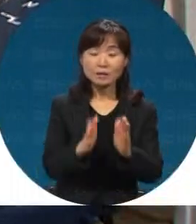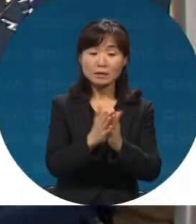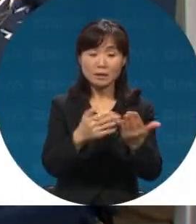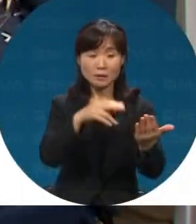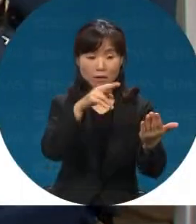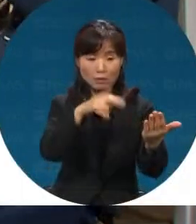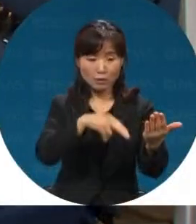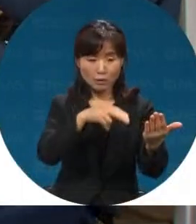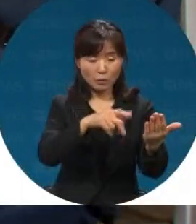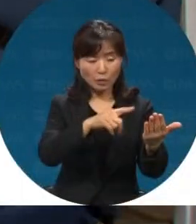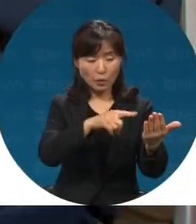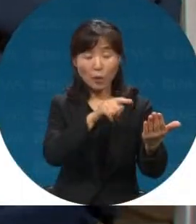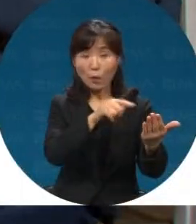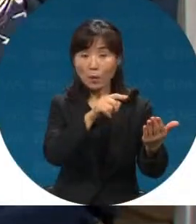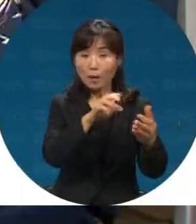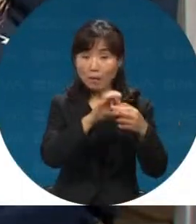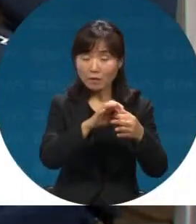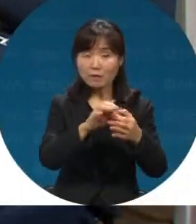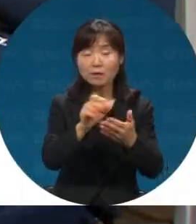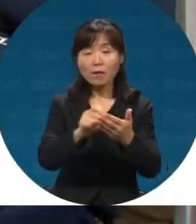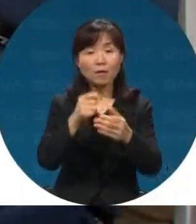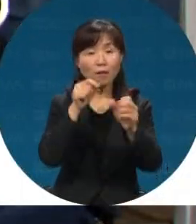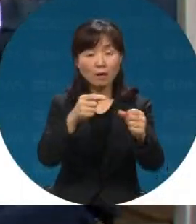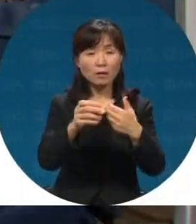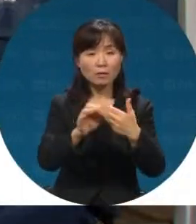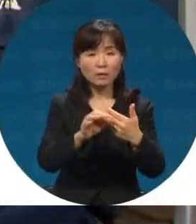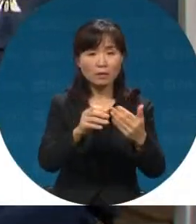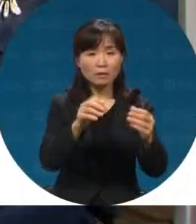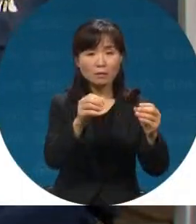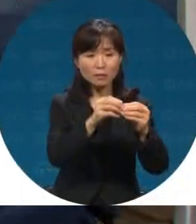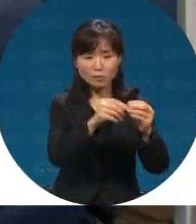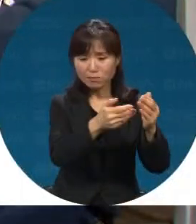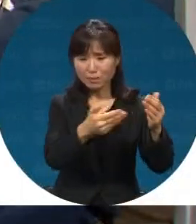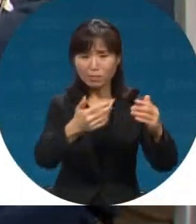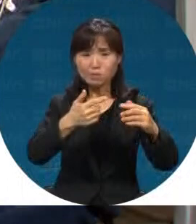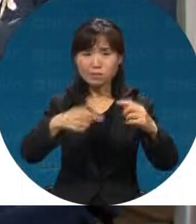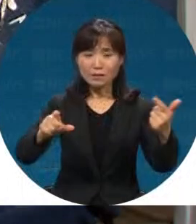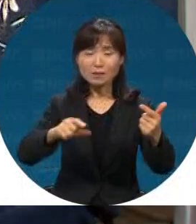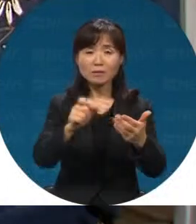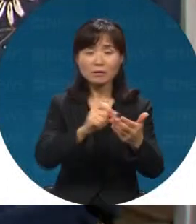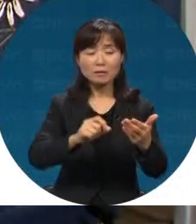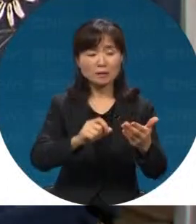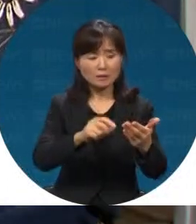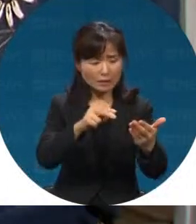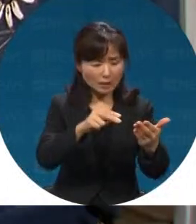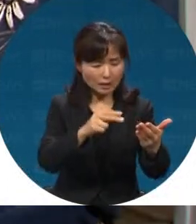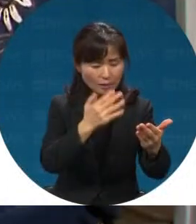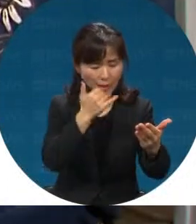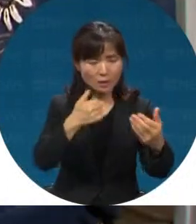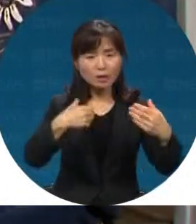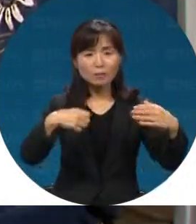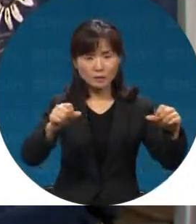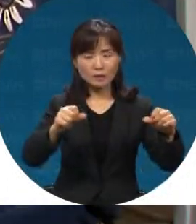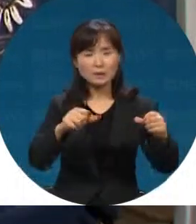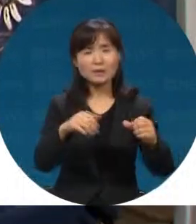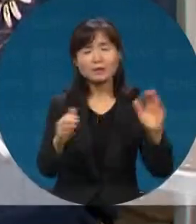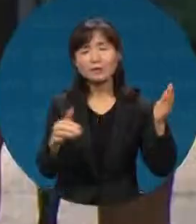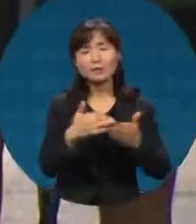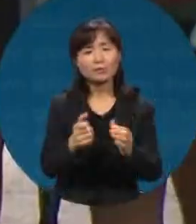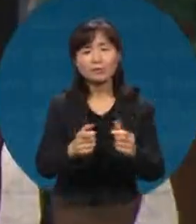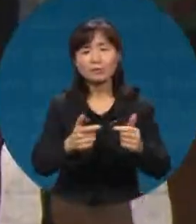해당하는 것은 뭐 쓰라고 하면은 맥락이 아예 다른 걸 쓴다든지 아니면 알 포기한다든지 그런 친구들이 늘어나고